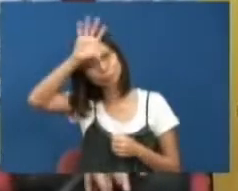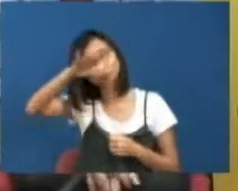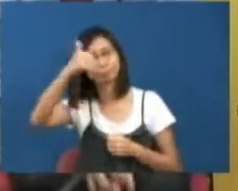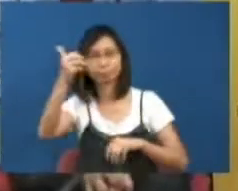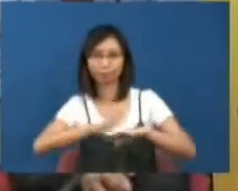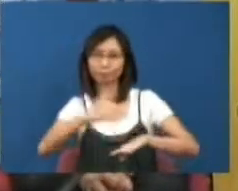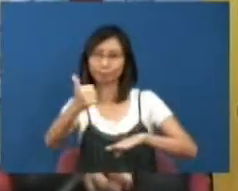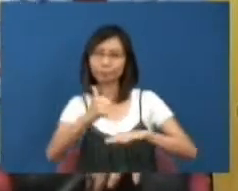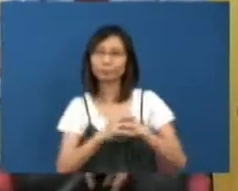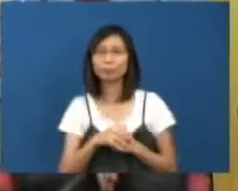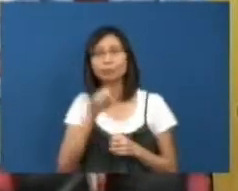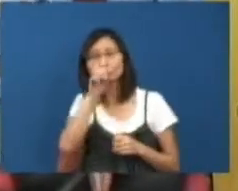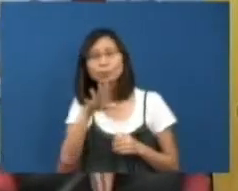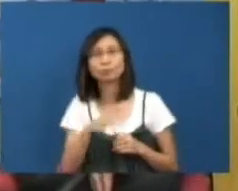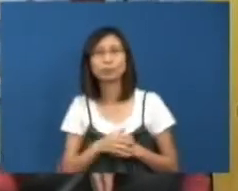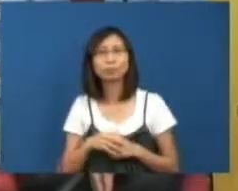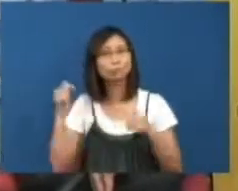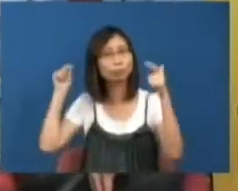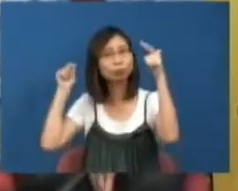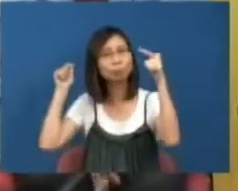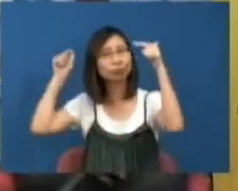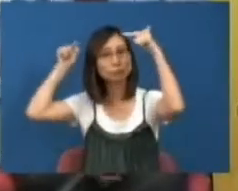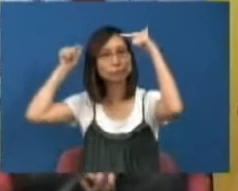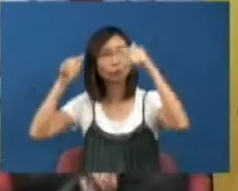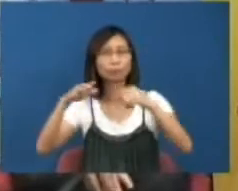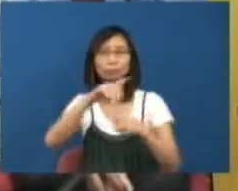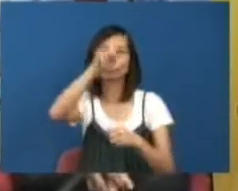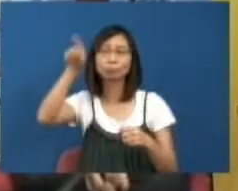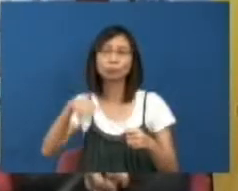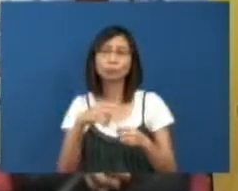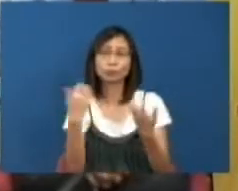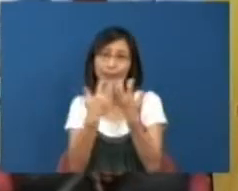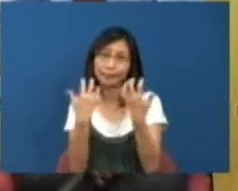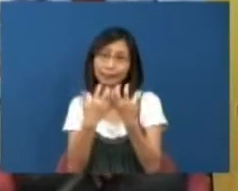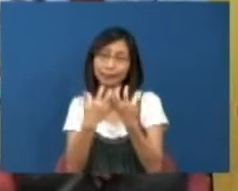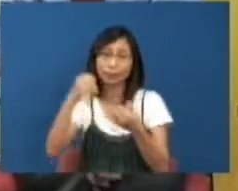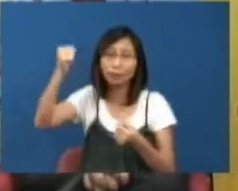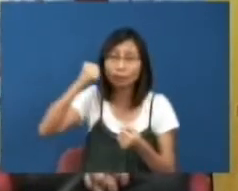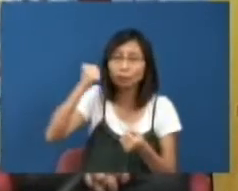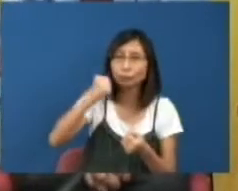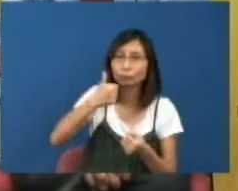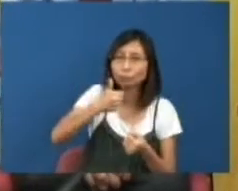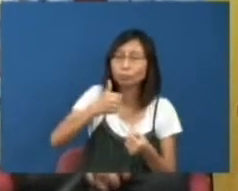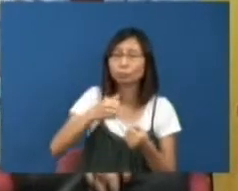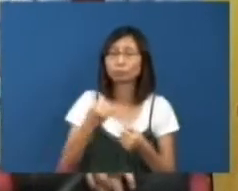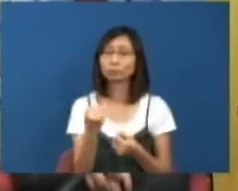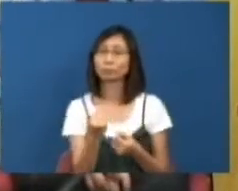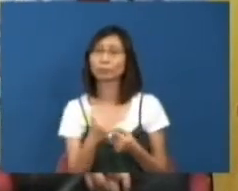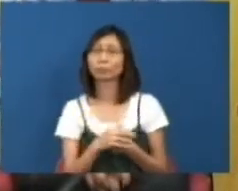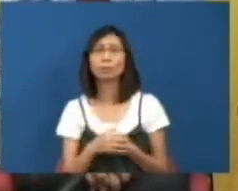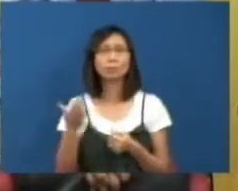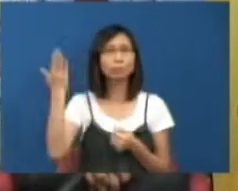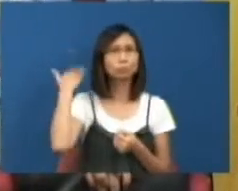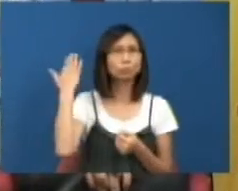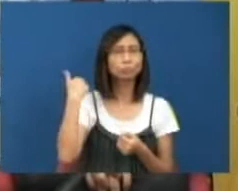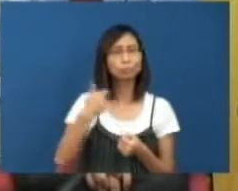真 係。不過調翻頭，我就問個實際問題啊，博士啊，呢啲風車咧，你可唔可以計到個能源效益嚟㗎？因為我上一集咧，我哋講環保丁屋嗰陣時候咧，